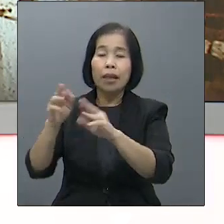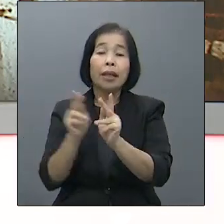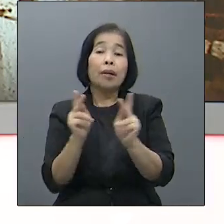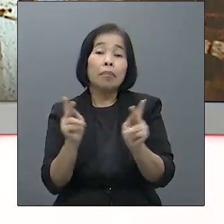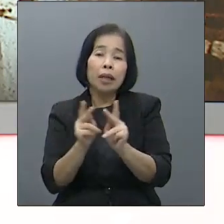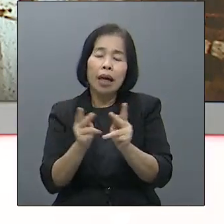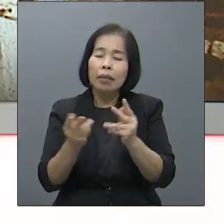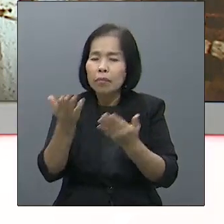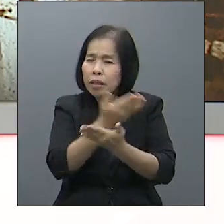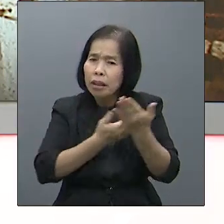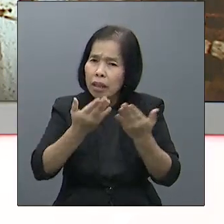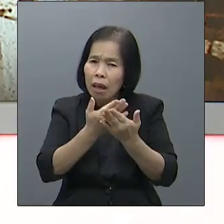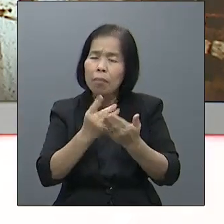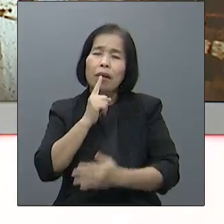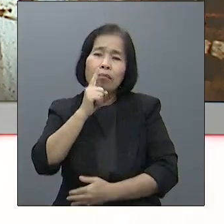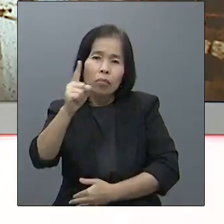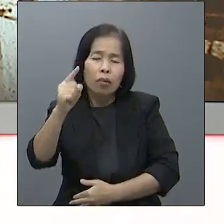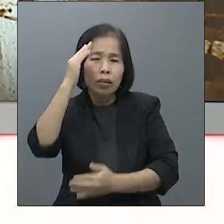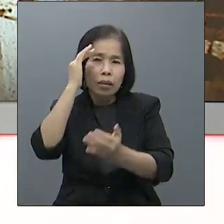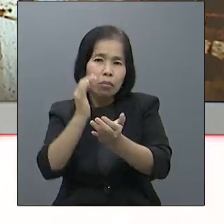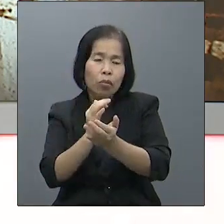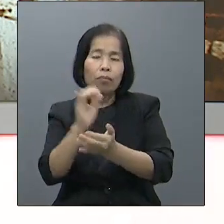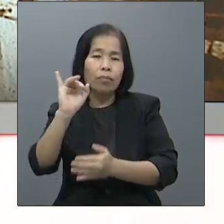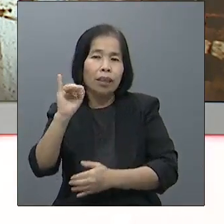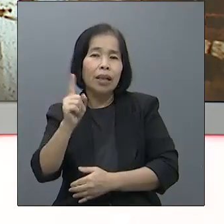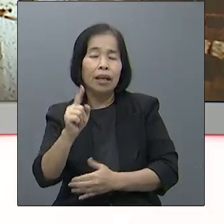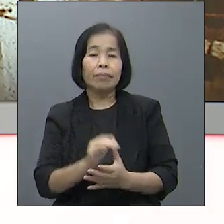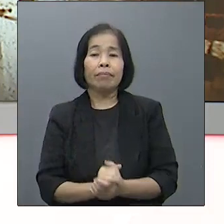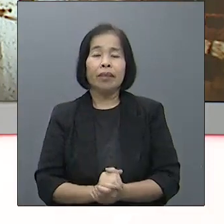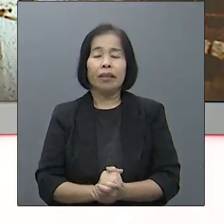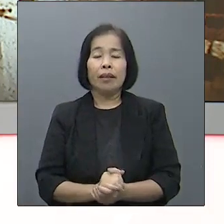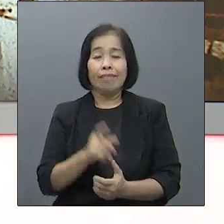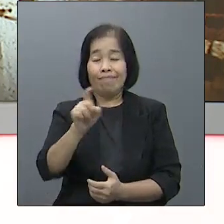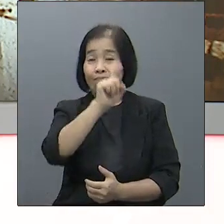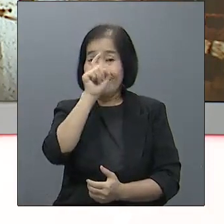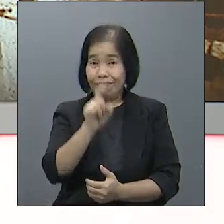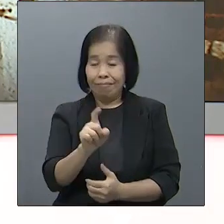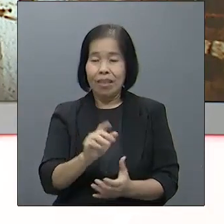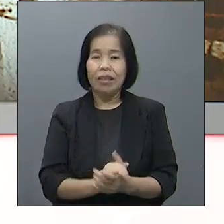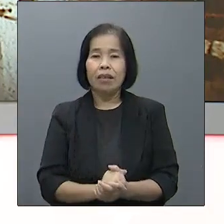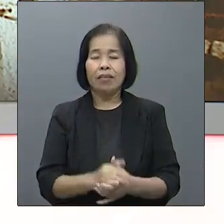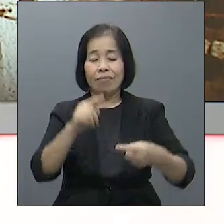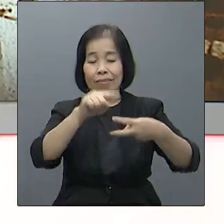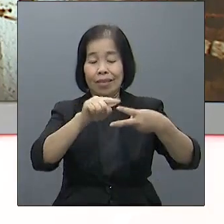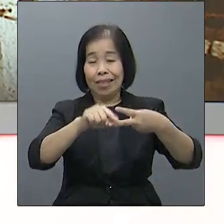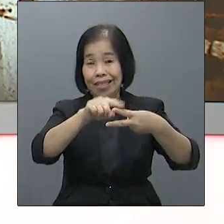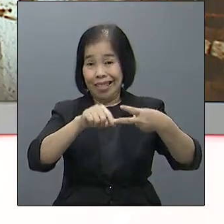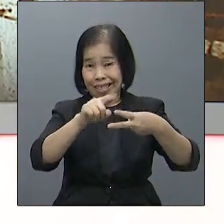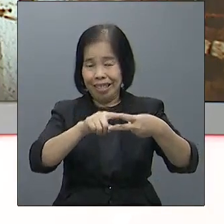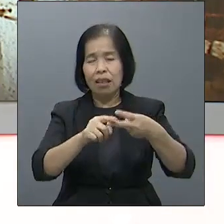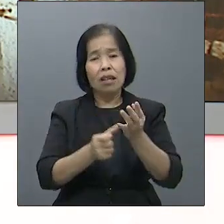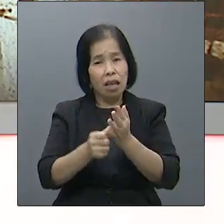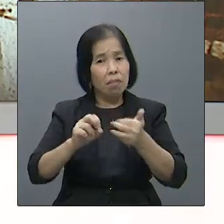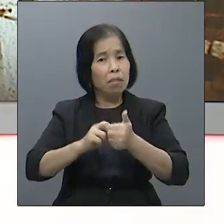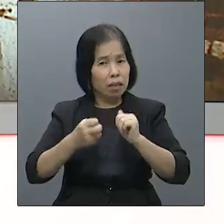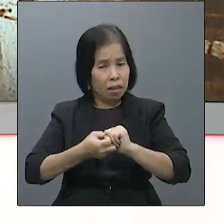าเรื่องของการร้องเรีนตำรวจทีนี้หลายคนก็ตงคำถามต่อไปอแล้laws่า 2 อย่างนี้จะนำไปสู่การแ้ไปัญห